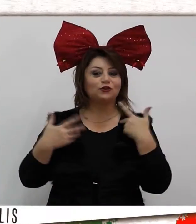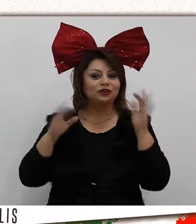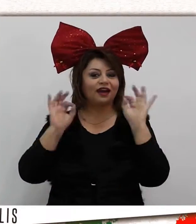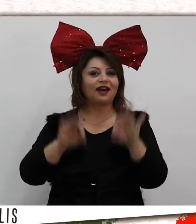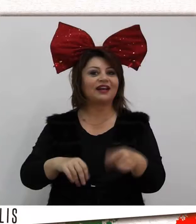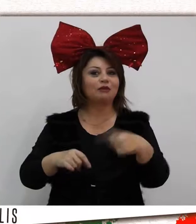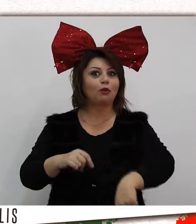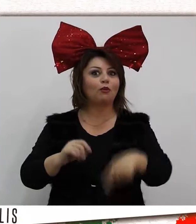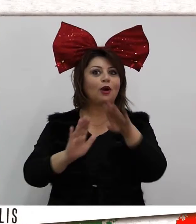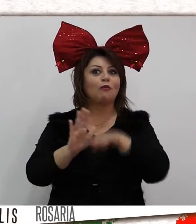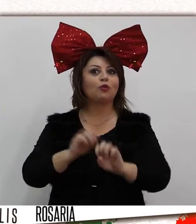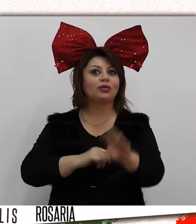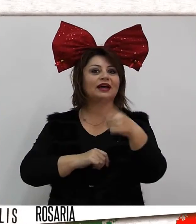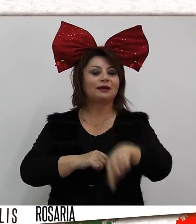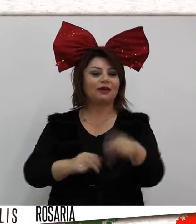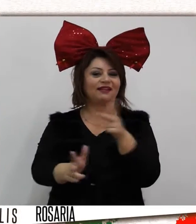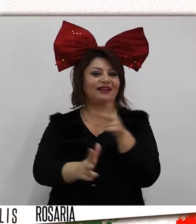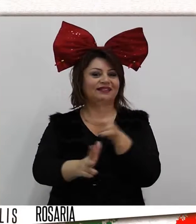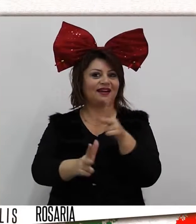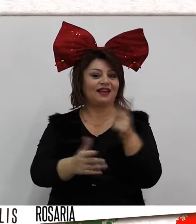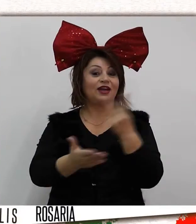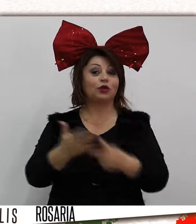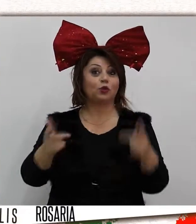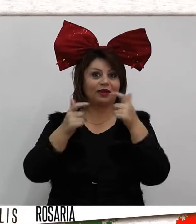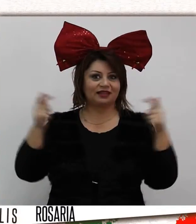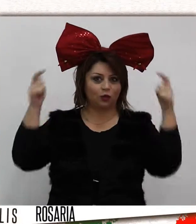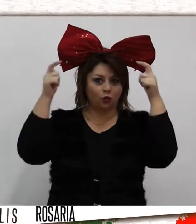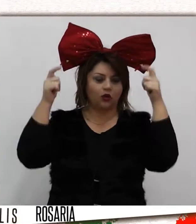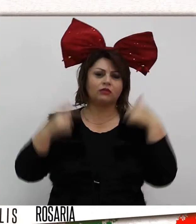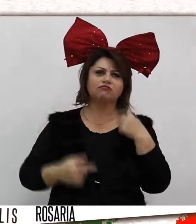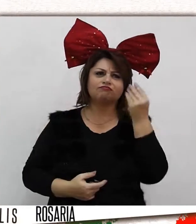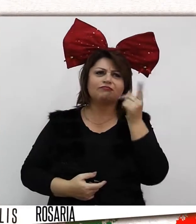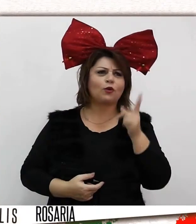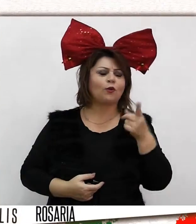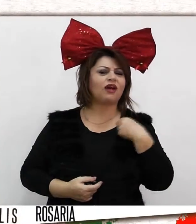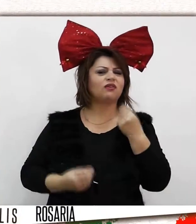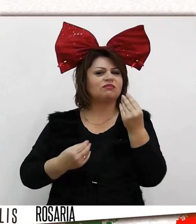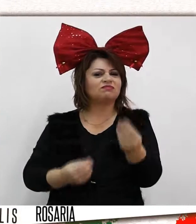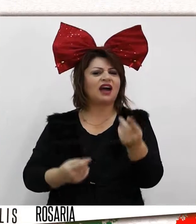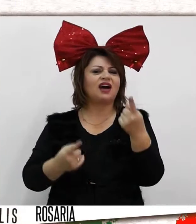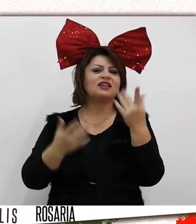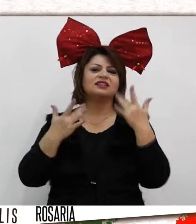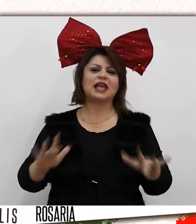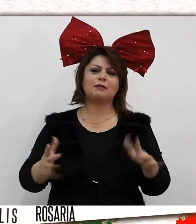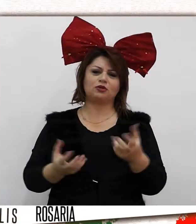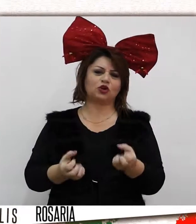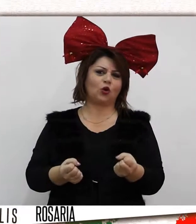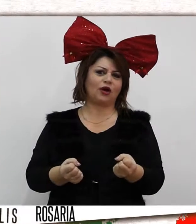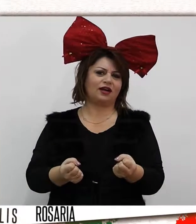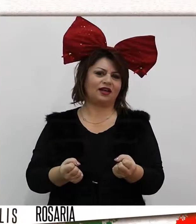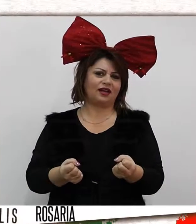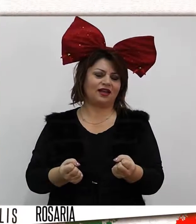Eccoci arrivati alla puntata natalizia di Numeri da Cuoco. Bene, ho pensato di proporvi qualcosa di semplice da realizzare